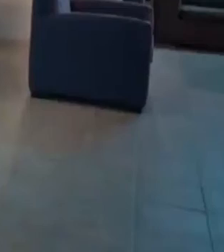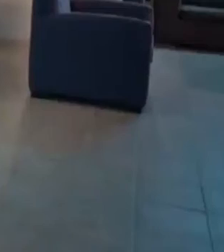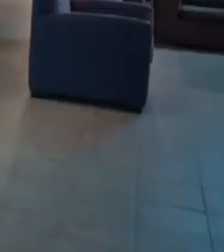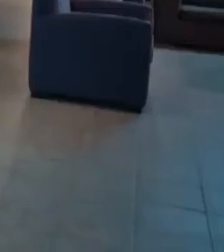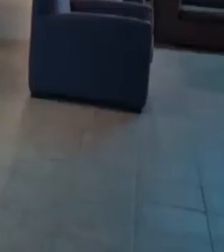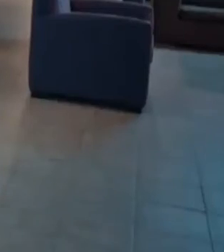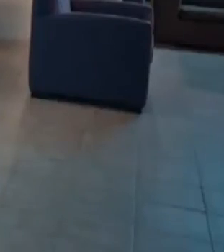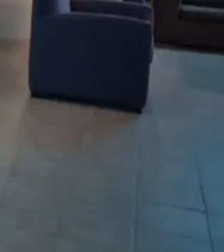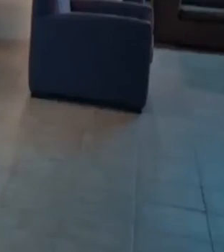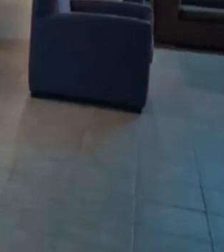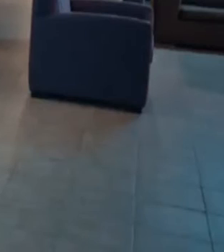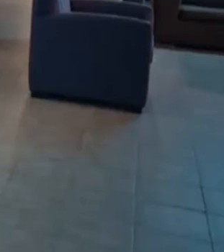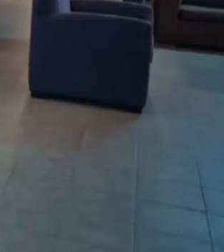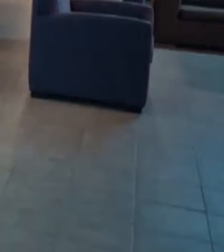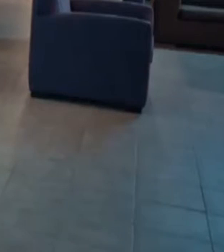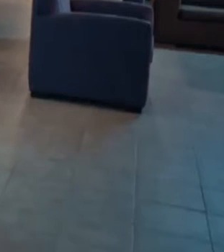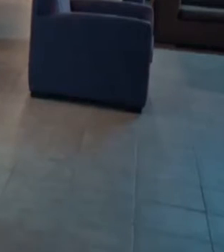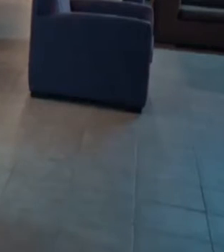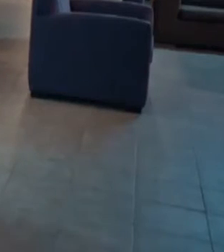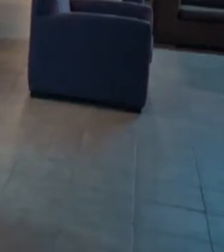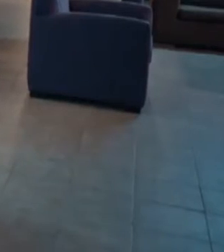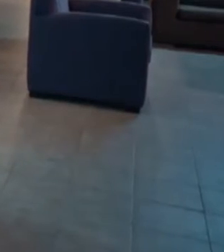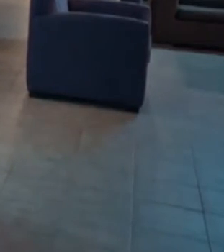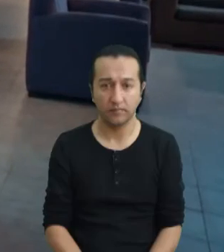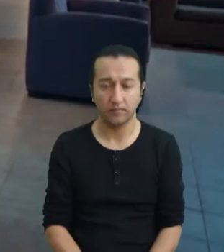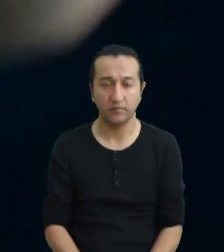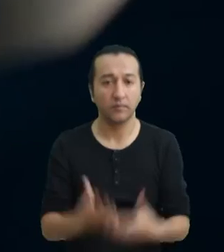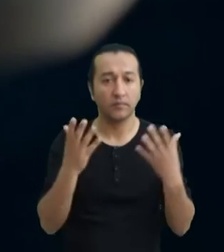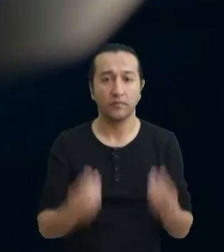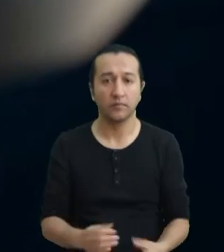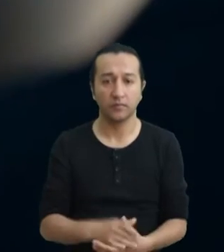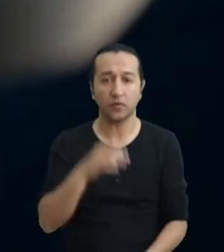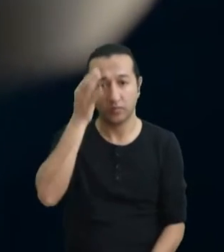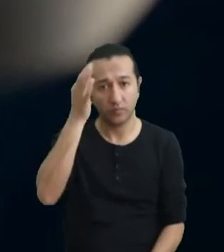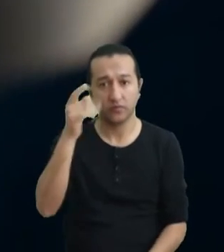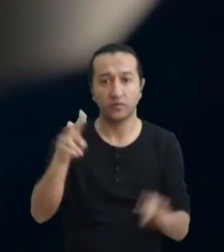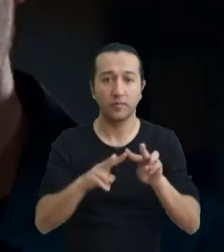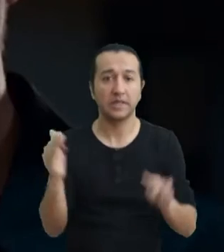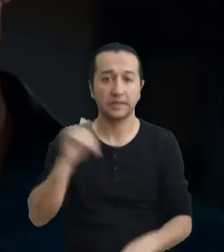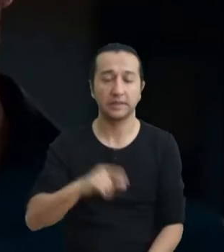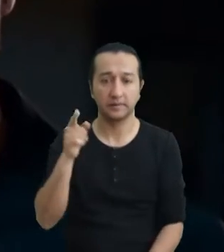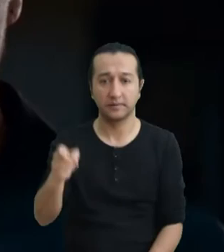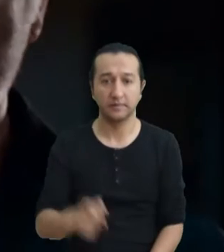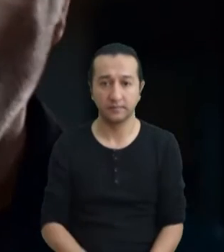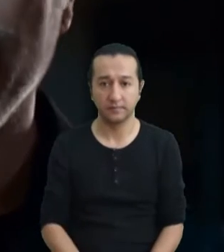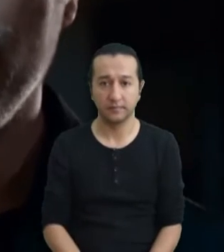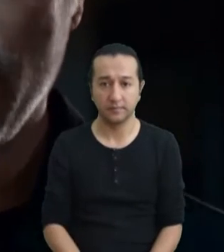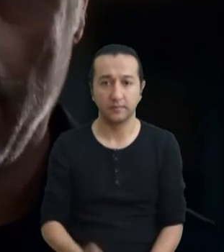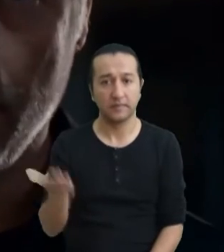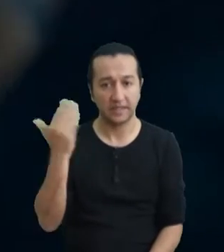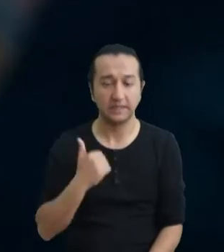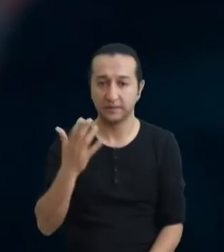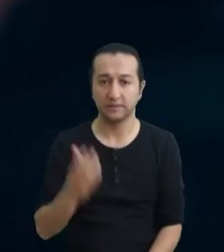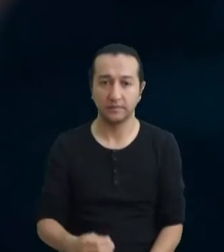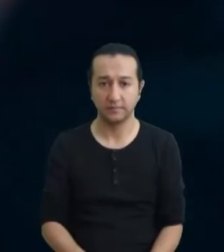Bıraktı yakasını. Stefan yakasını düzeltip çekildi. Evet. Profesör Martin geldi. Alın